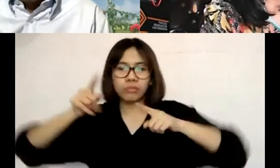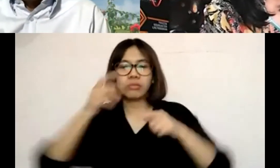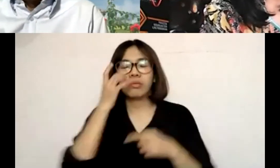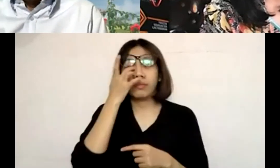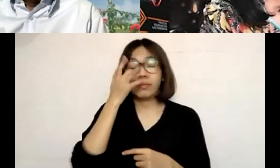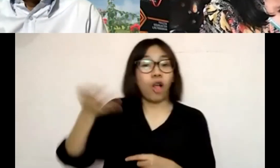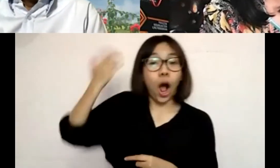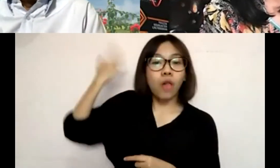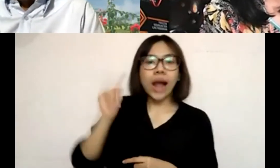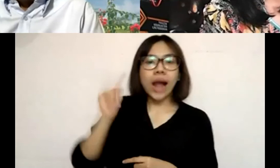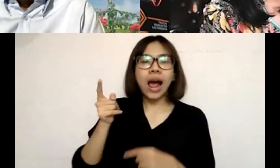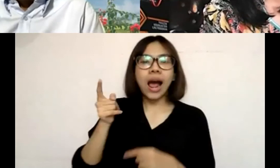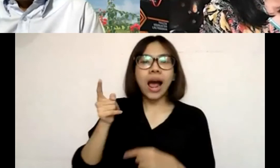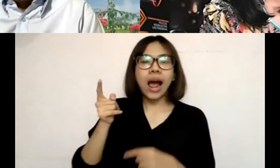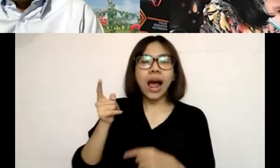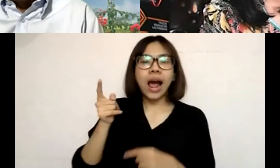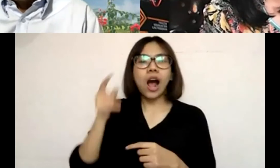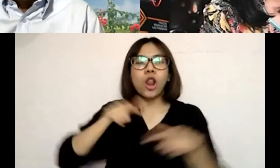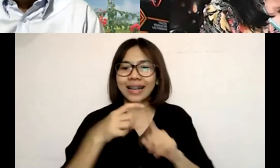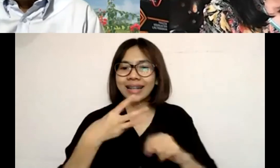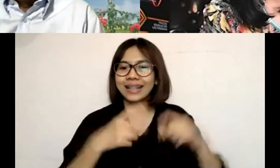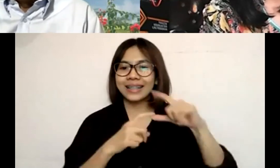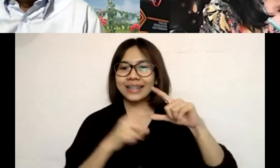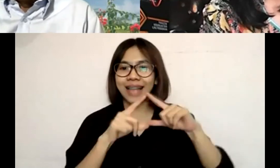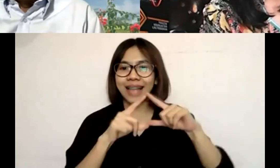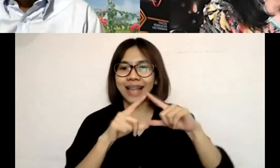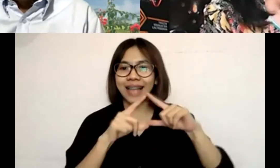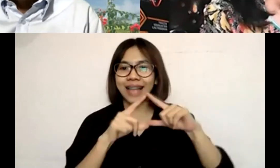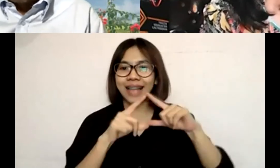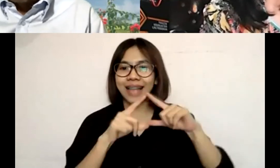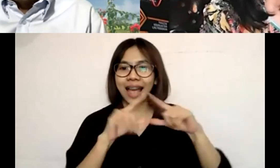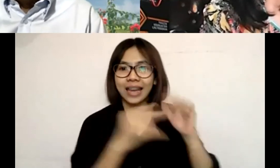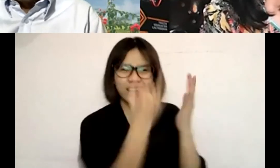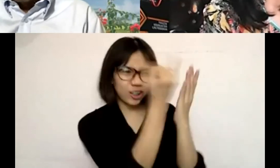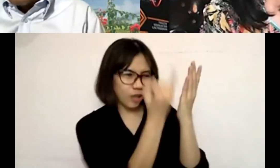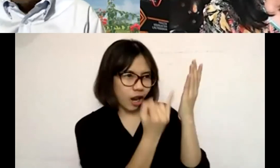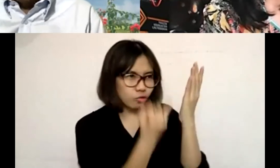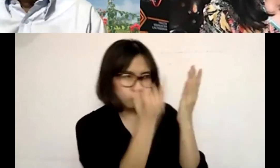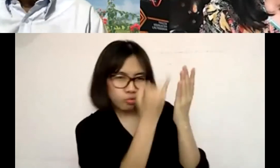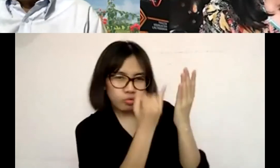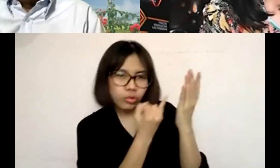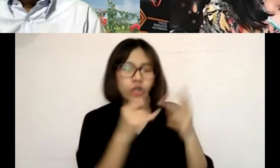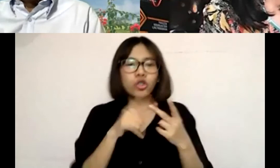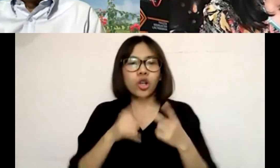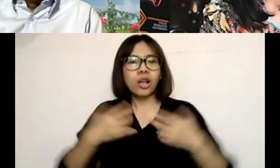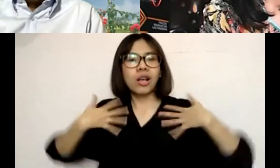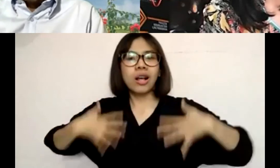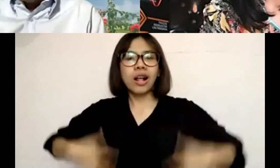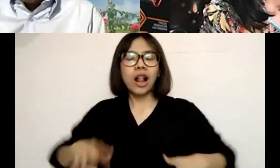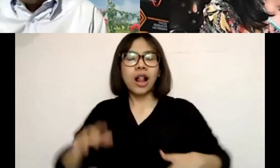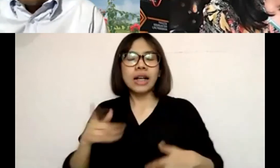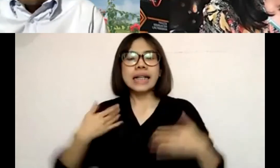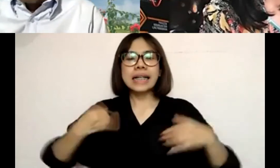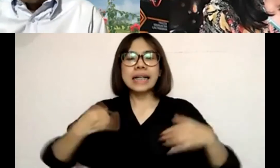disabilitas dan lomba untuk body art itu ya, body art termasuk model ini. Jadi